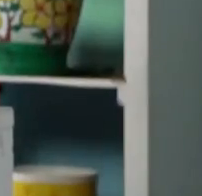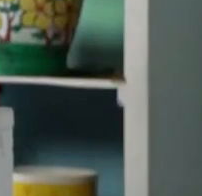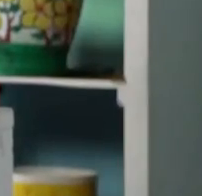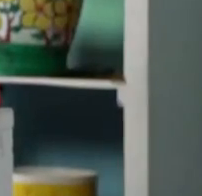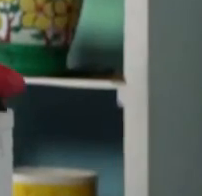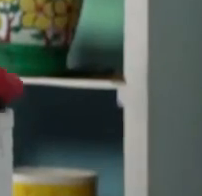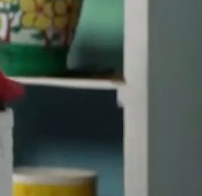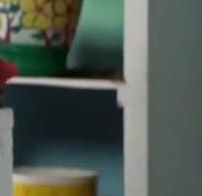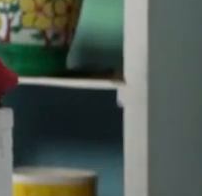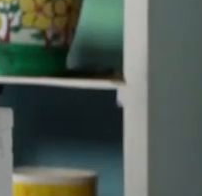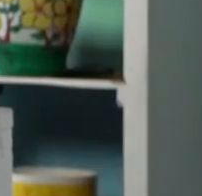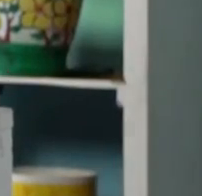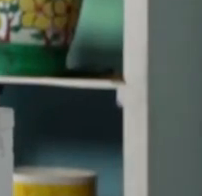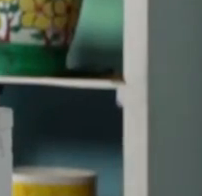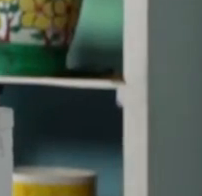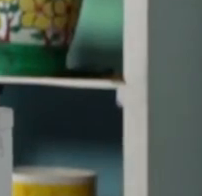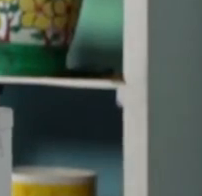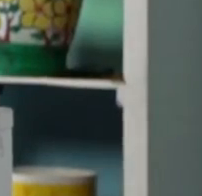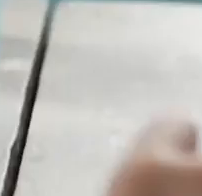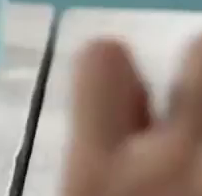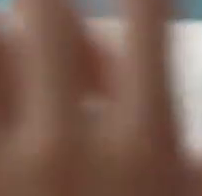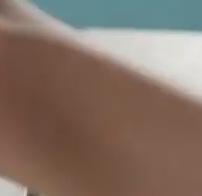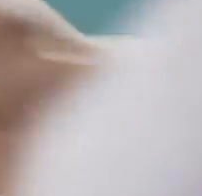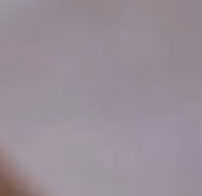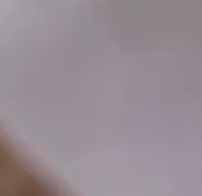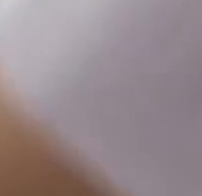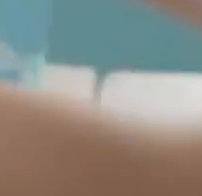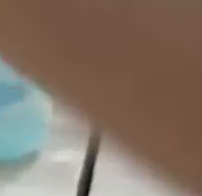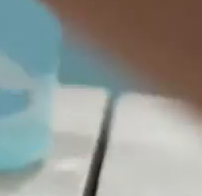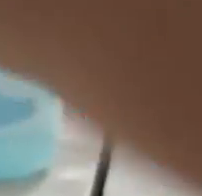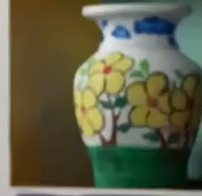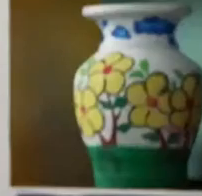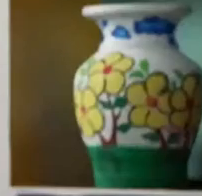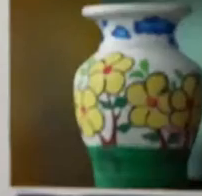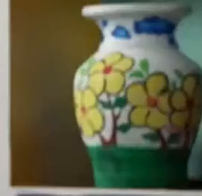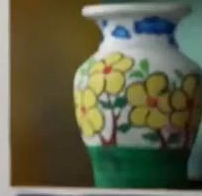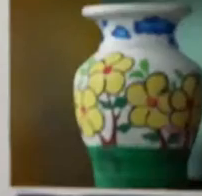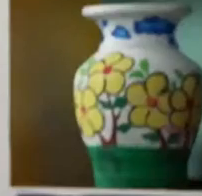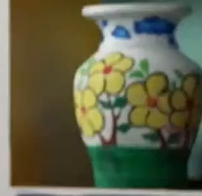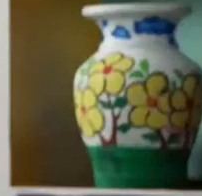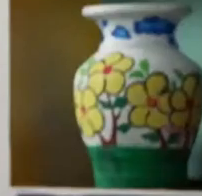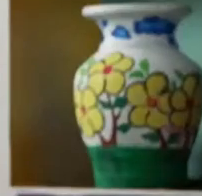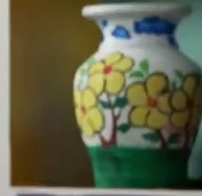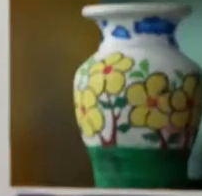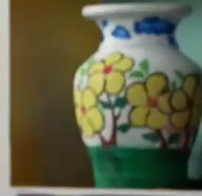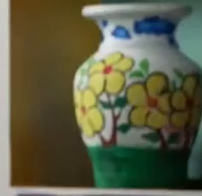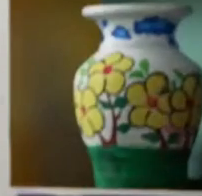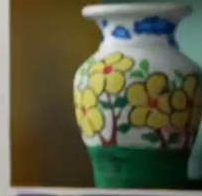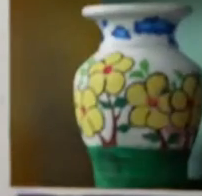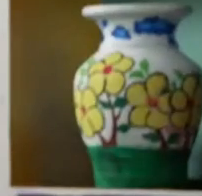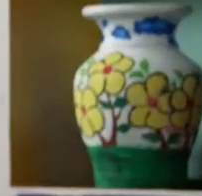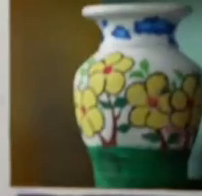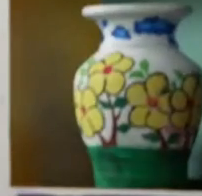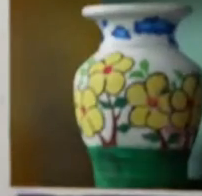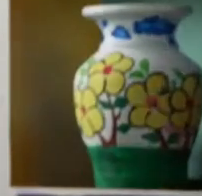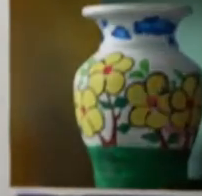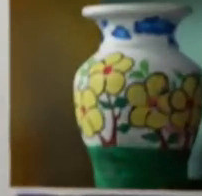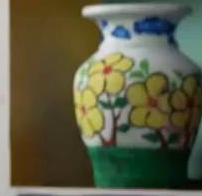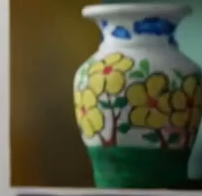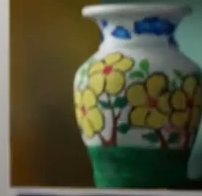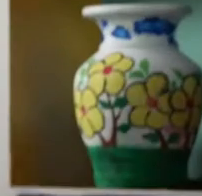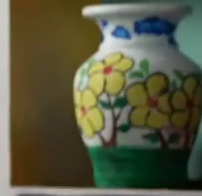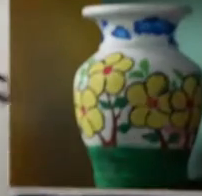Biasanya kita belajar bersama, penuh dengan suasana ria.